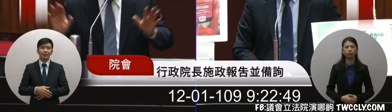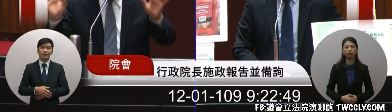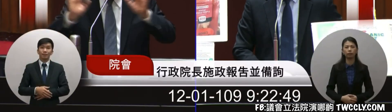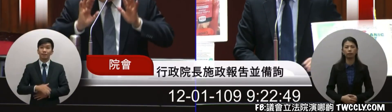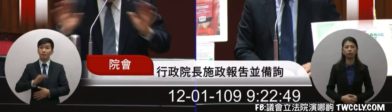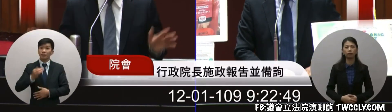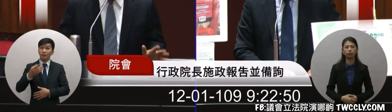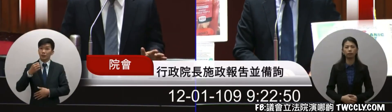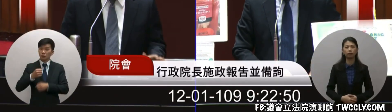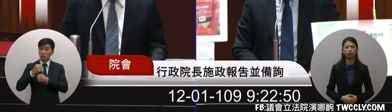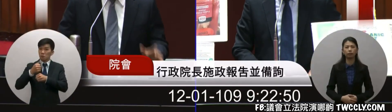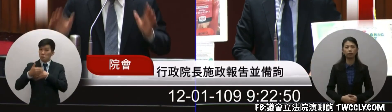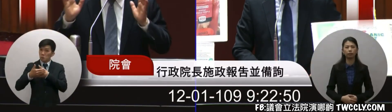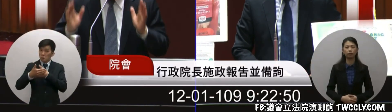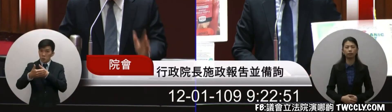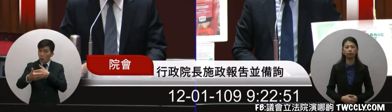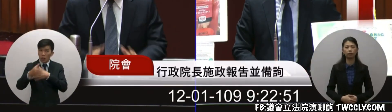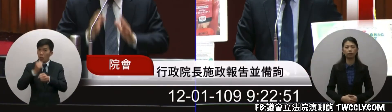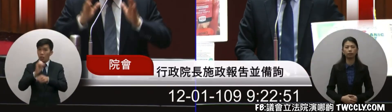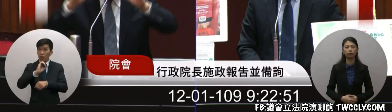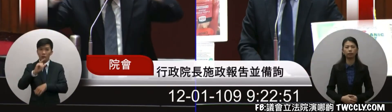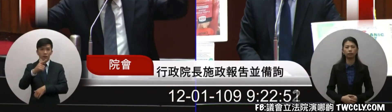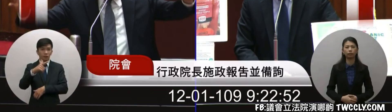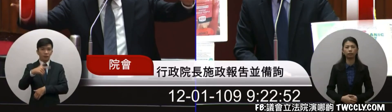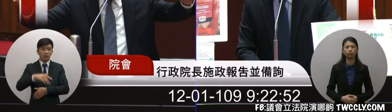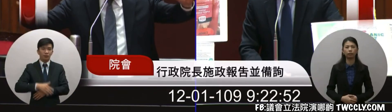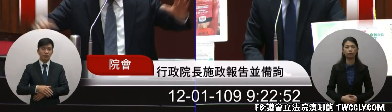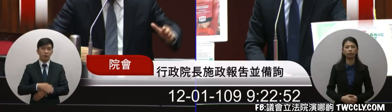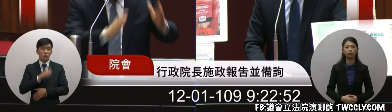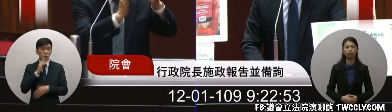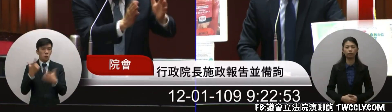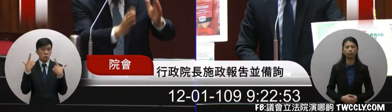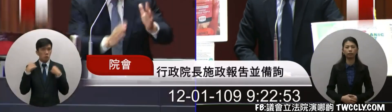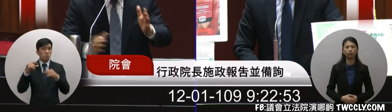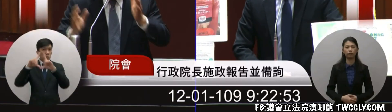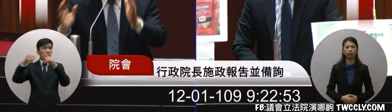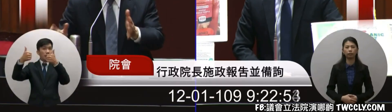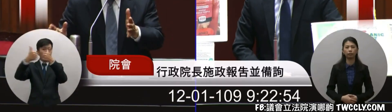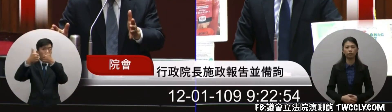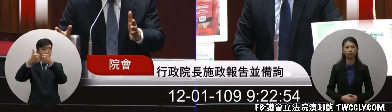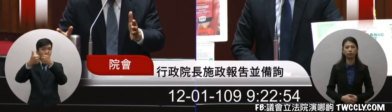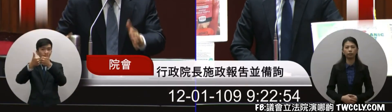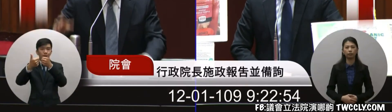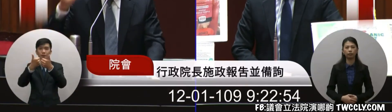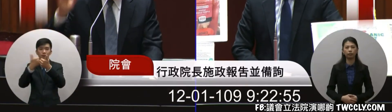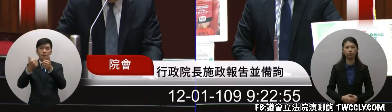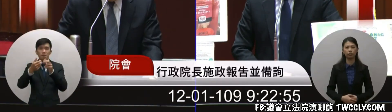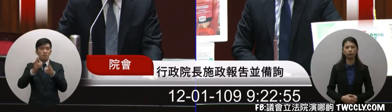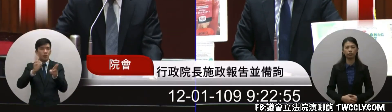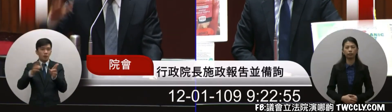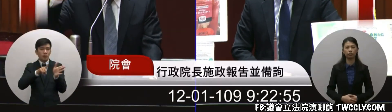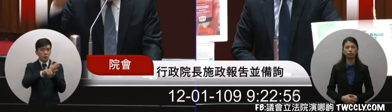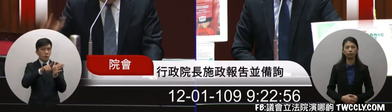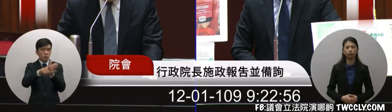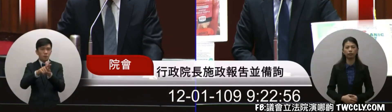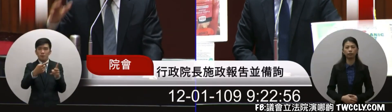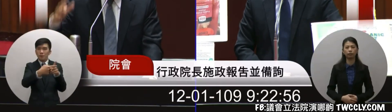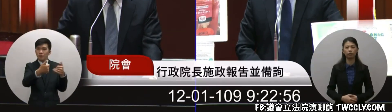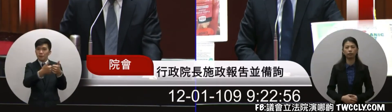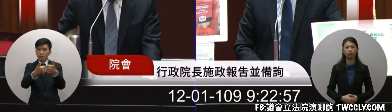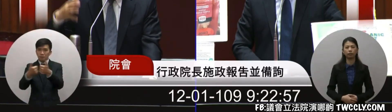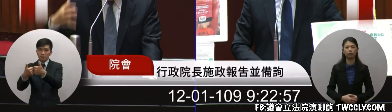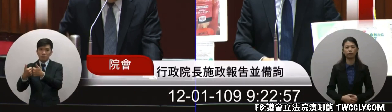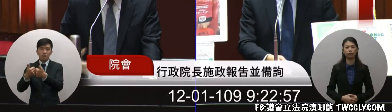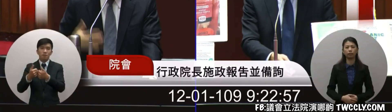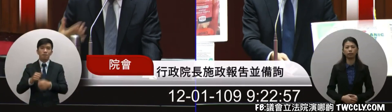间也不是都没有做，是把一个大型的汇报拆成很多专案的会议，不过我们确